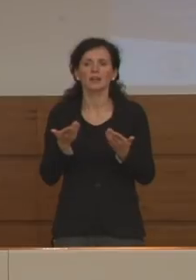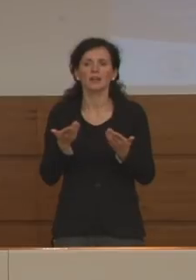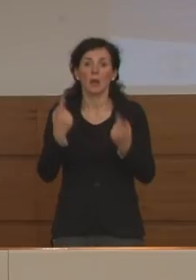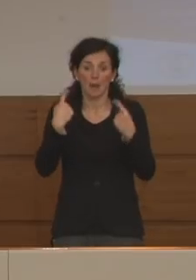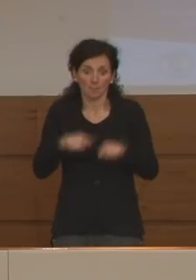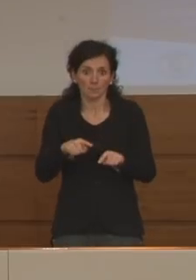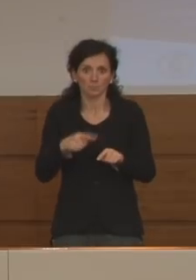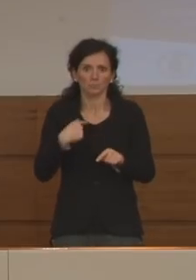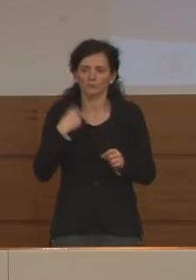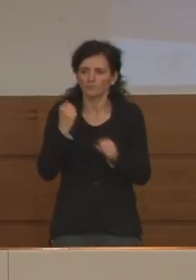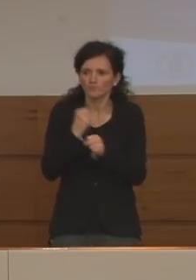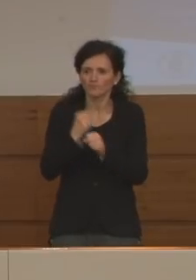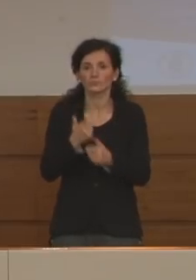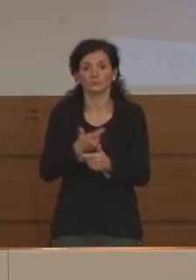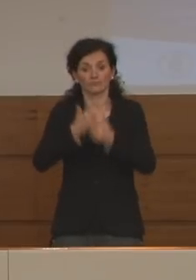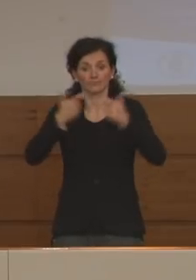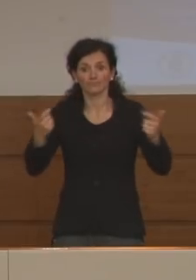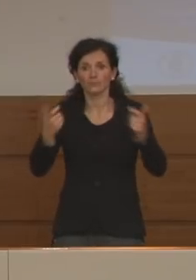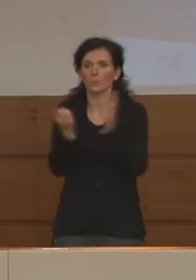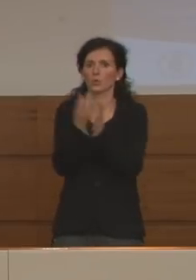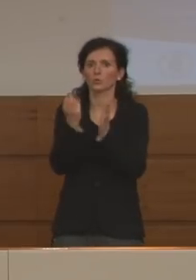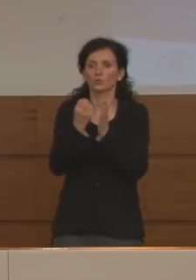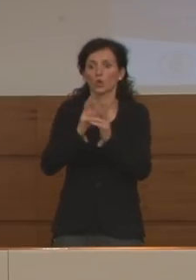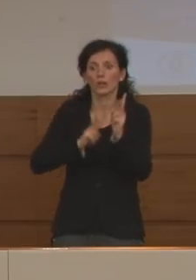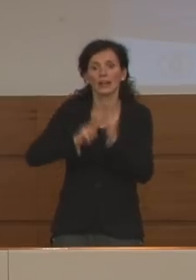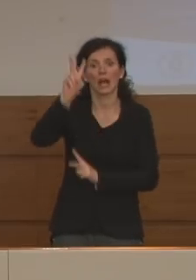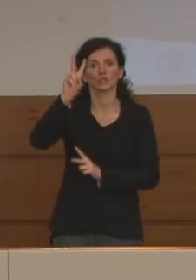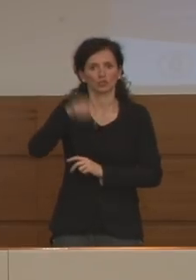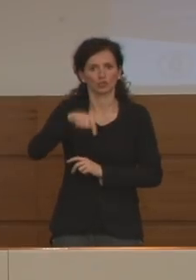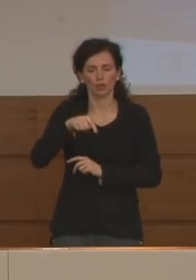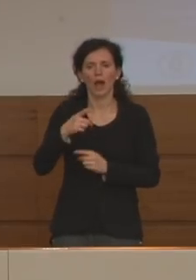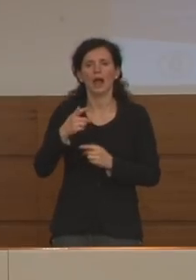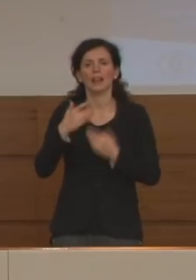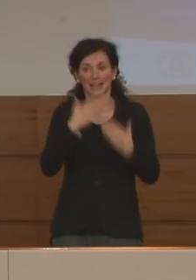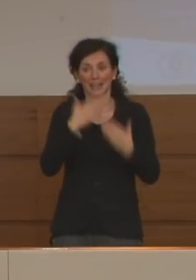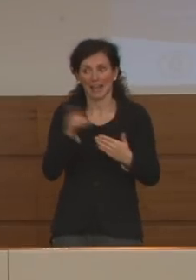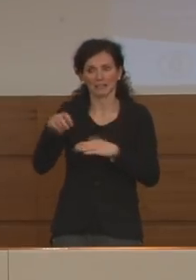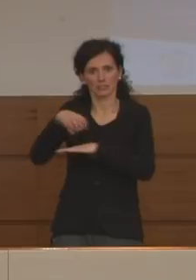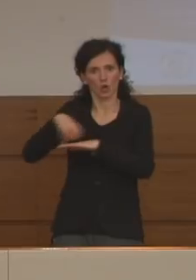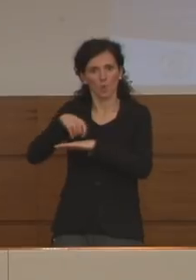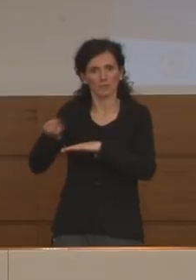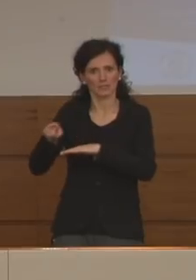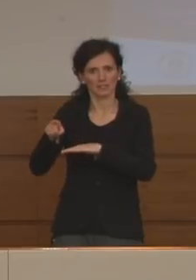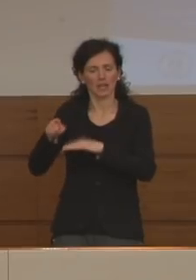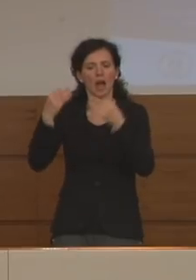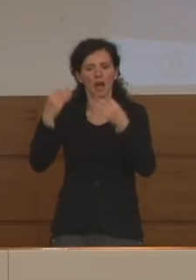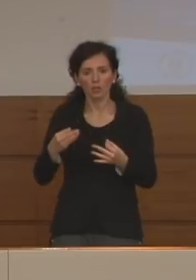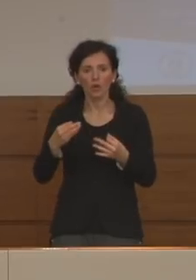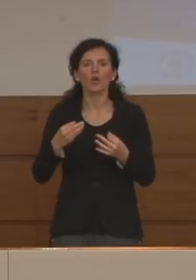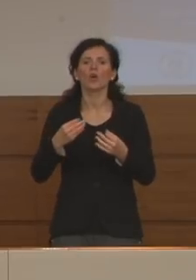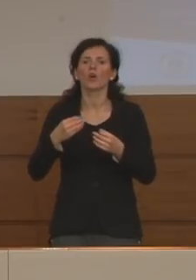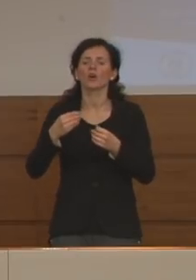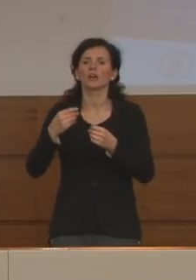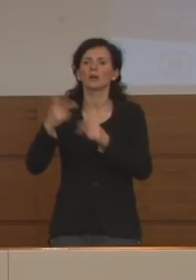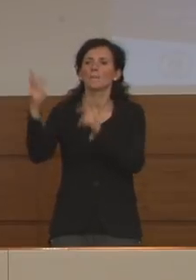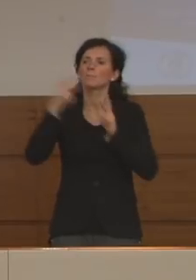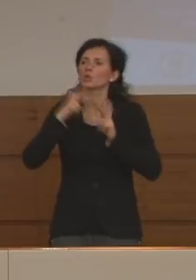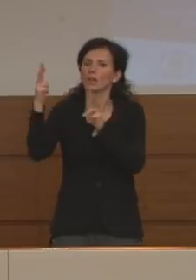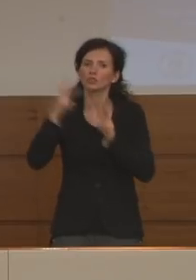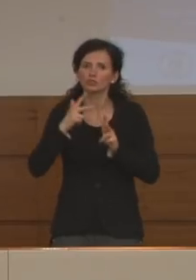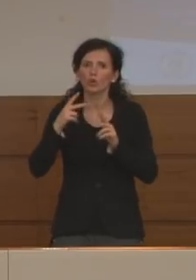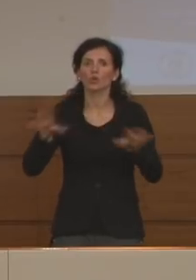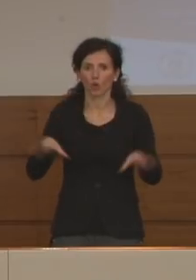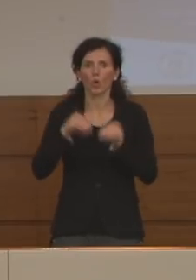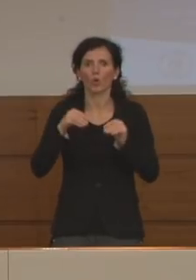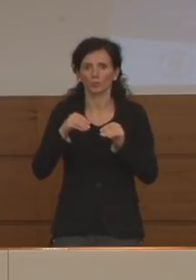la produzione nazionale e il lavoro che sta facendo il commissario si sono potenziate le importazioni e quindi si